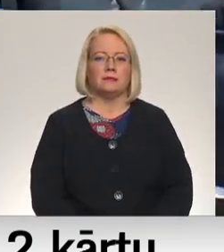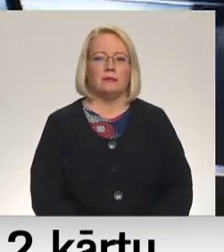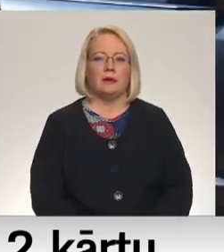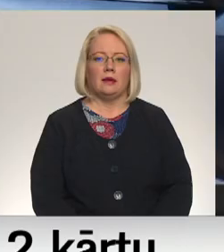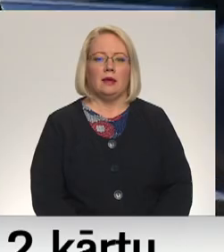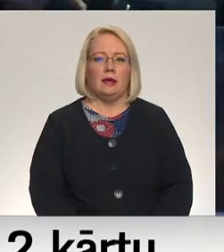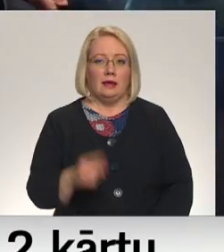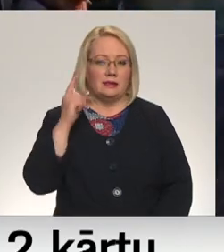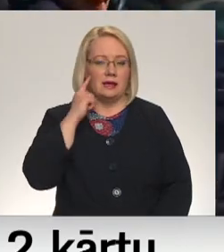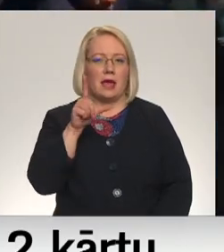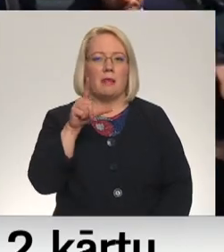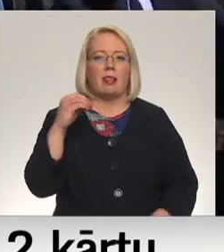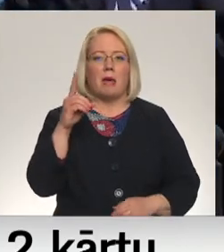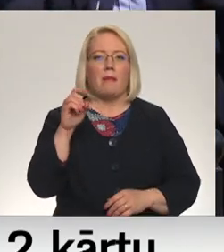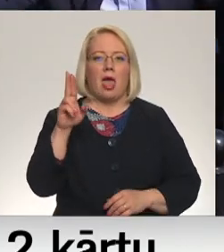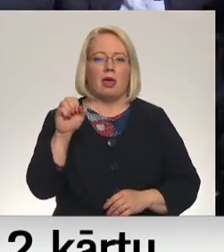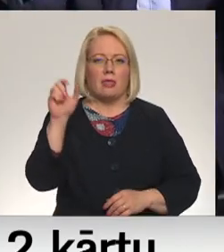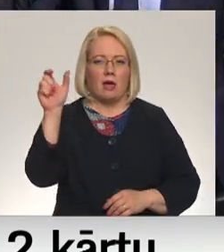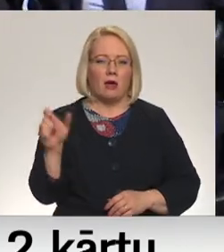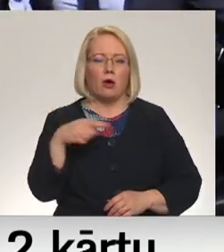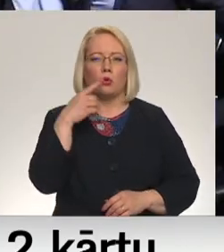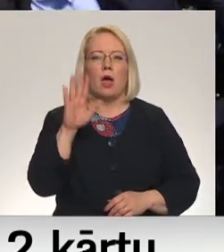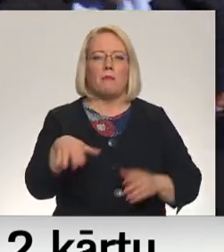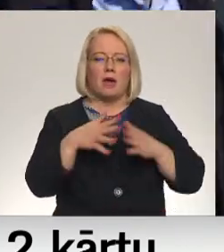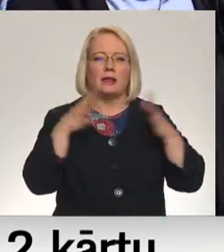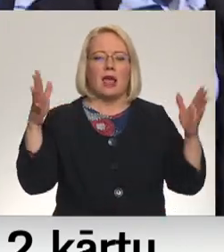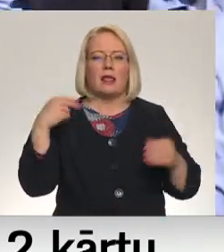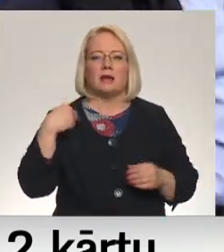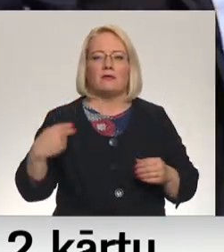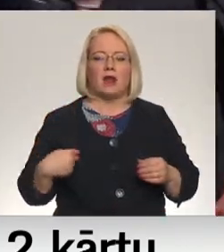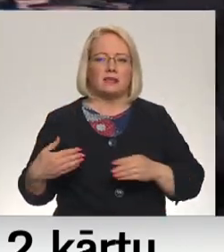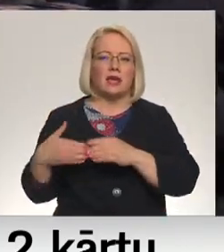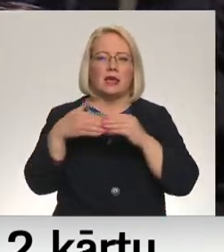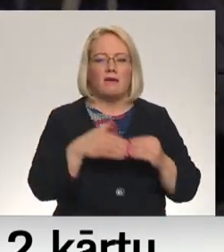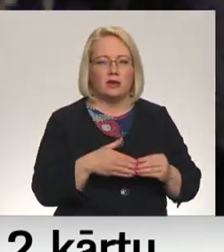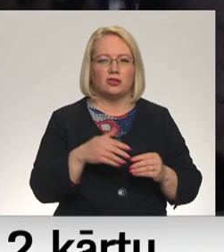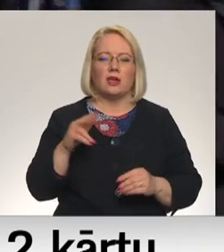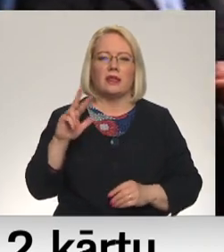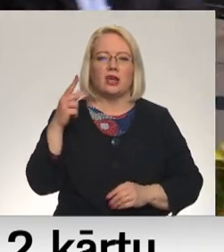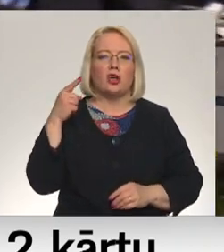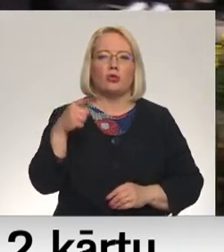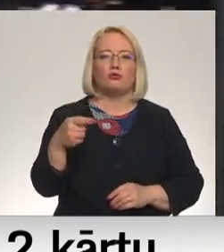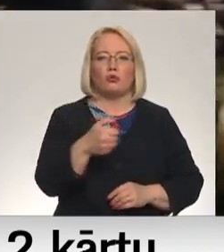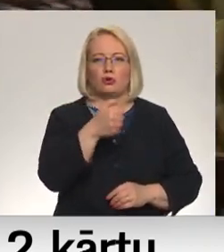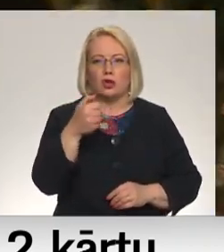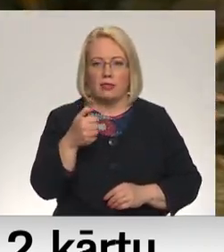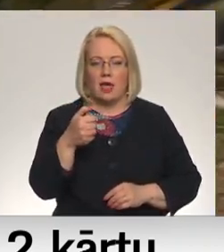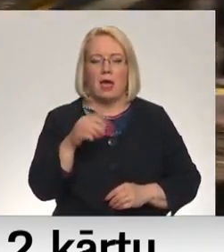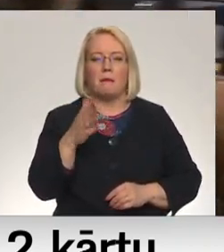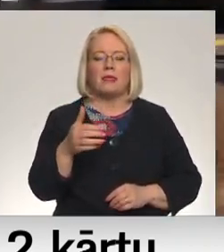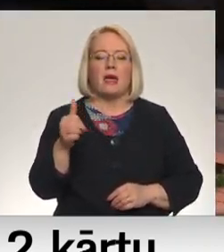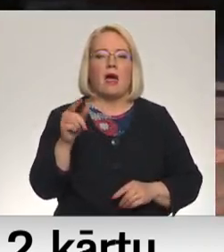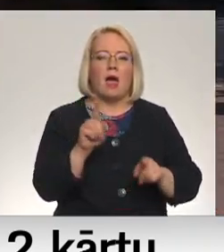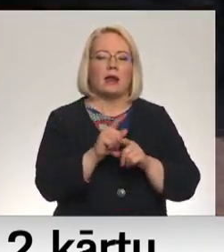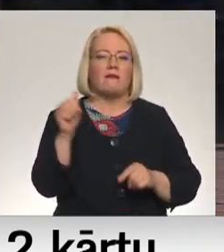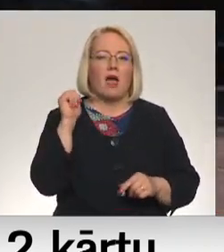Tā kā dzirdējām, Le Pen jau runā par lielās Francijas ieviešanu 3. tūkstošgadē. Bet, interesanti, kā jau vakar arī